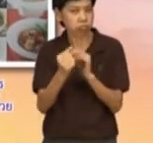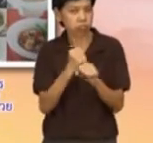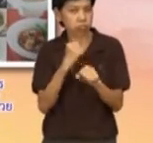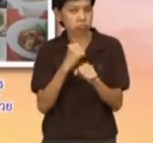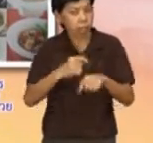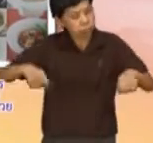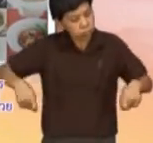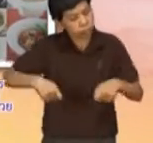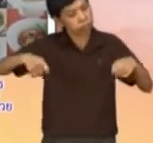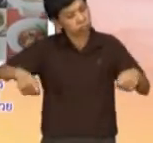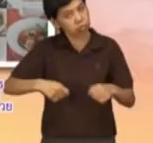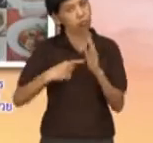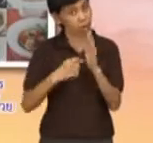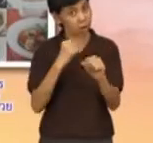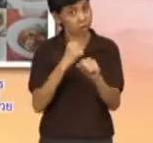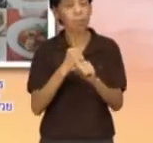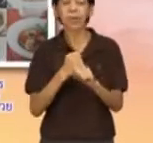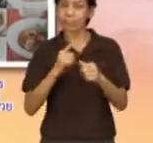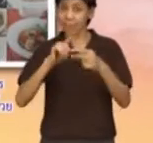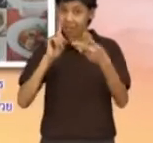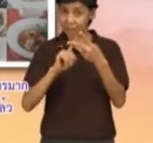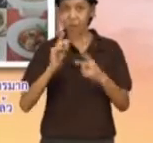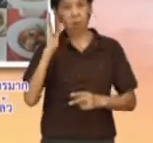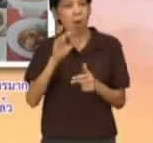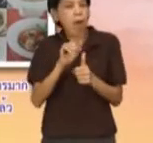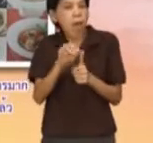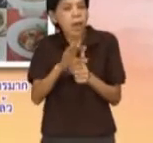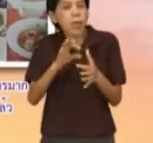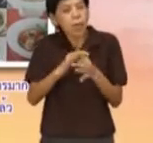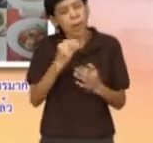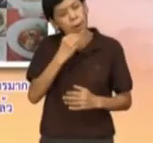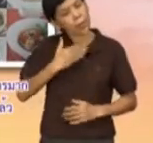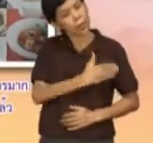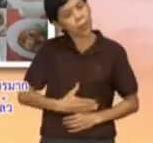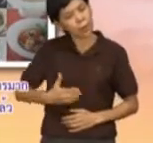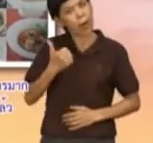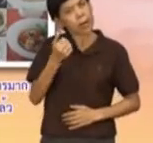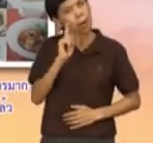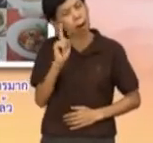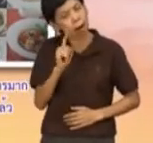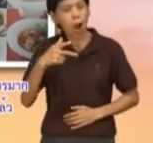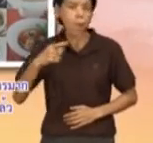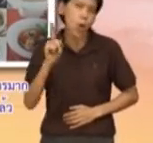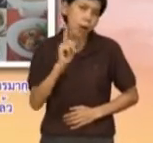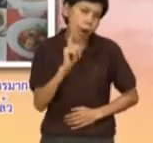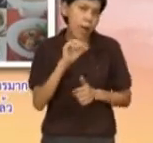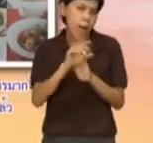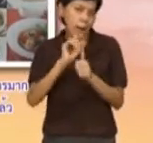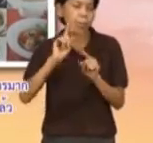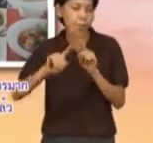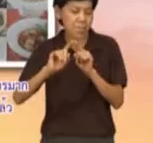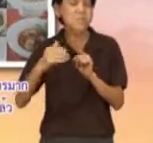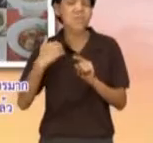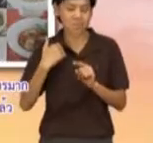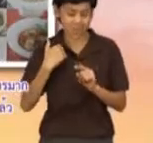าสาธิตการทำอาหารแล้วก็ยังมีนักโภชนาการมาบอกด้วยนะคะว่าเมนูที่เราสาธิตนั้นมีคุณค่าค่าทางโภชนาการอาหารนั้นมากน้อยขนาด